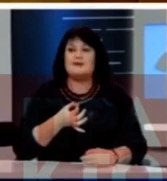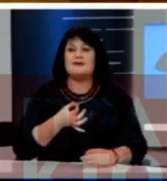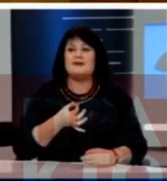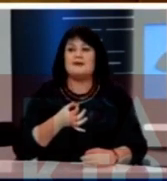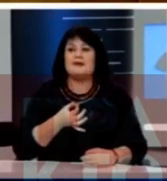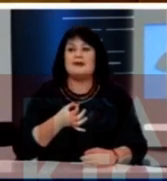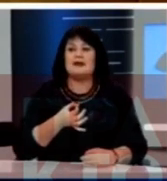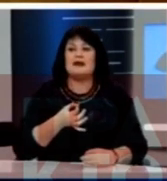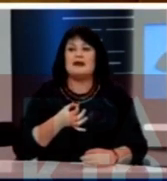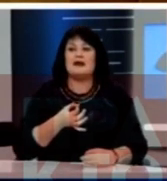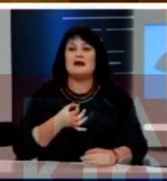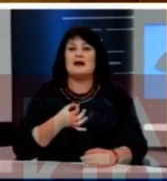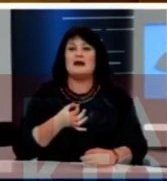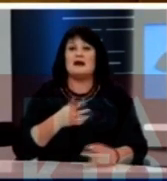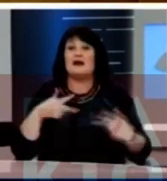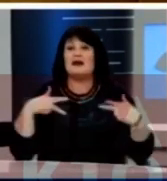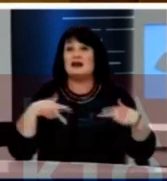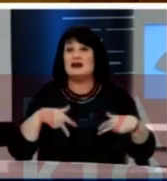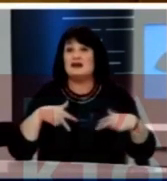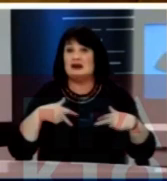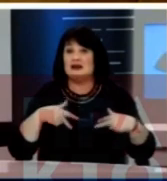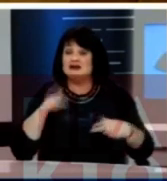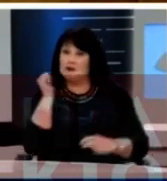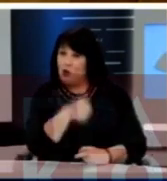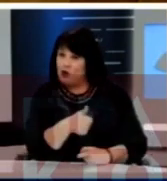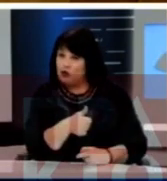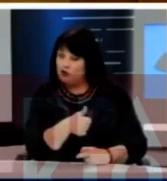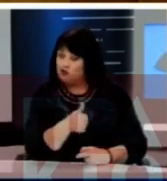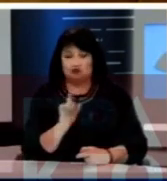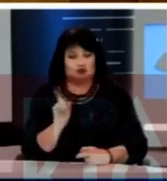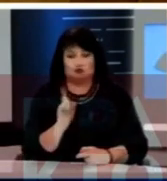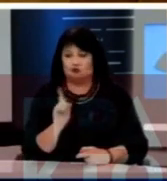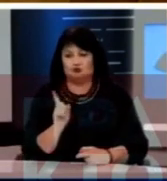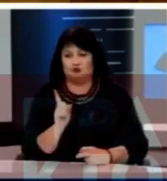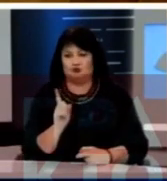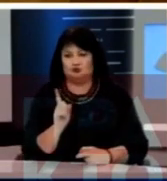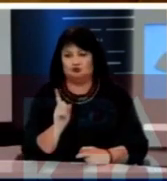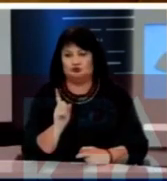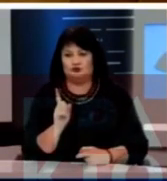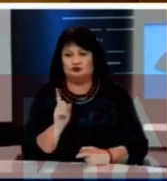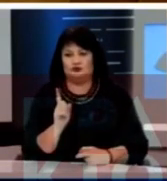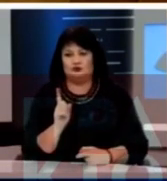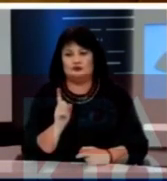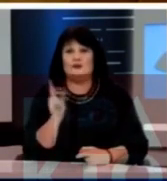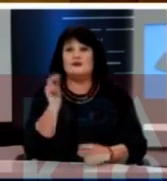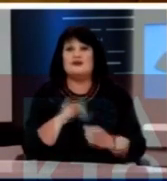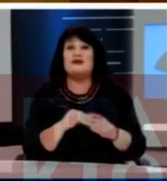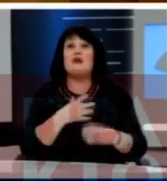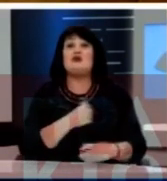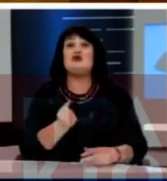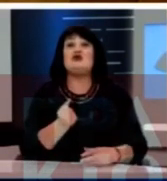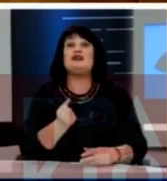Την ψήφο εμπιστοσύνης δεν τη δίνουν οι κυβερνήσεις στον εαυτό τους. Την ψήφο εμπιστοσύνης τη δίνει ο